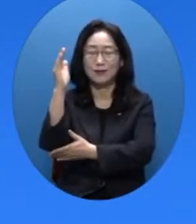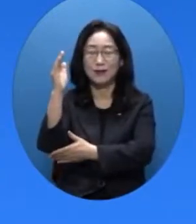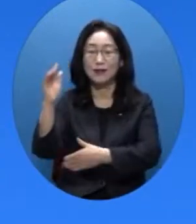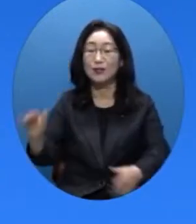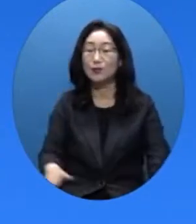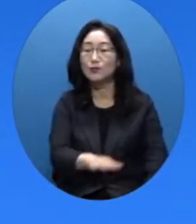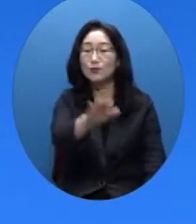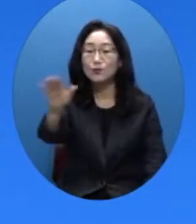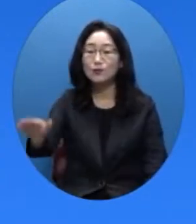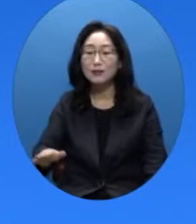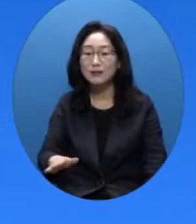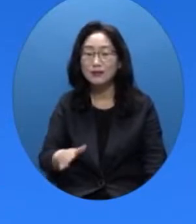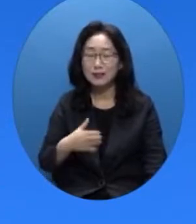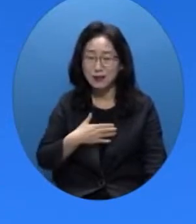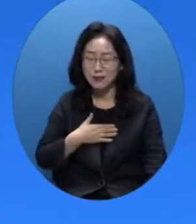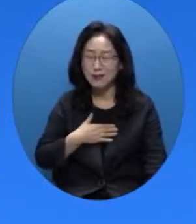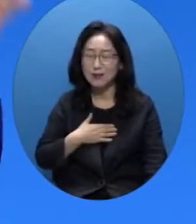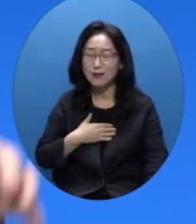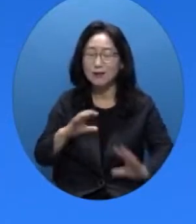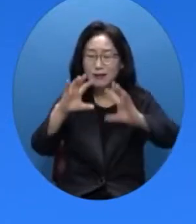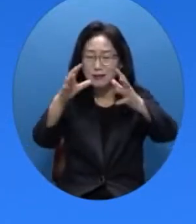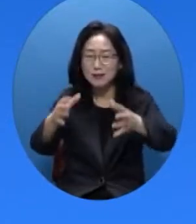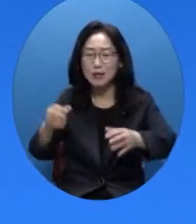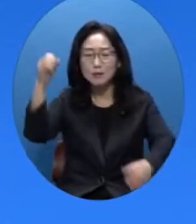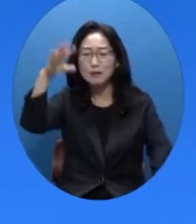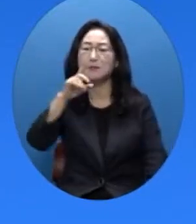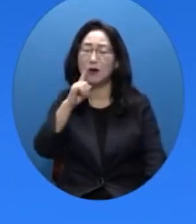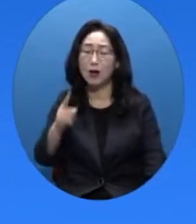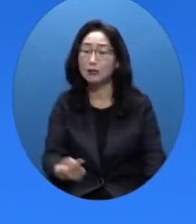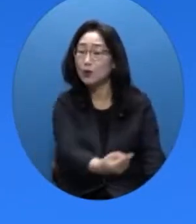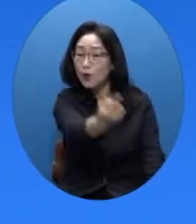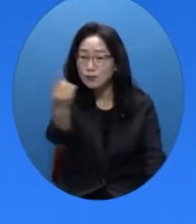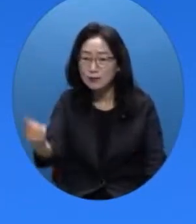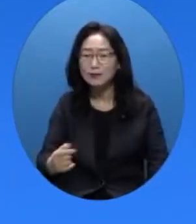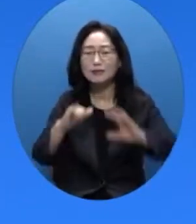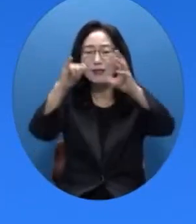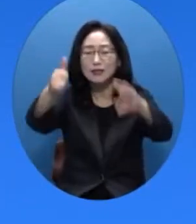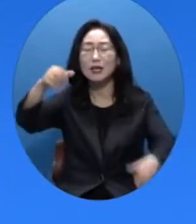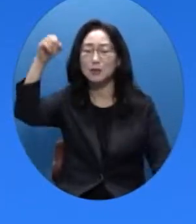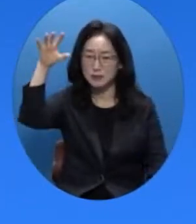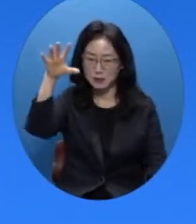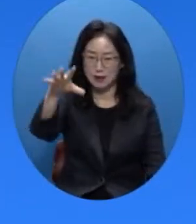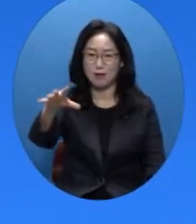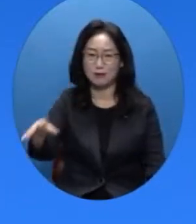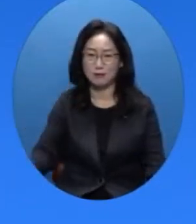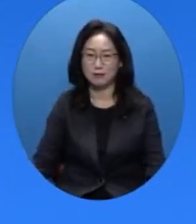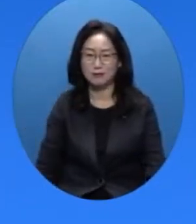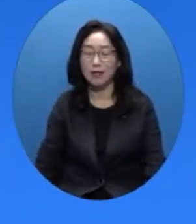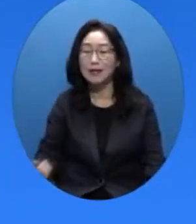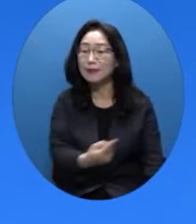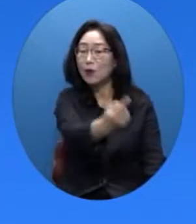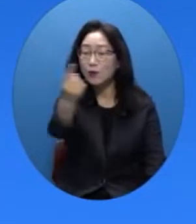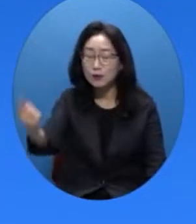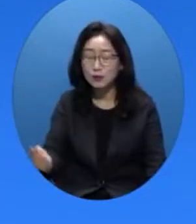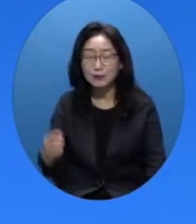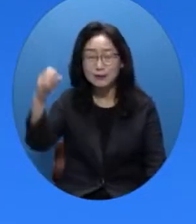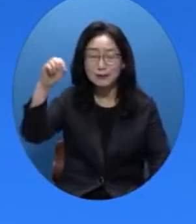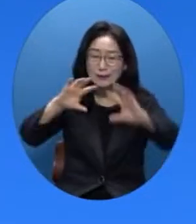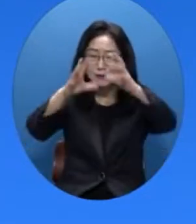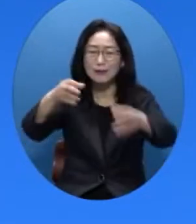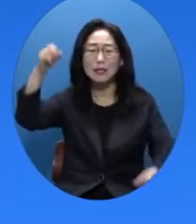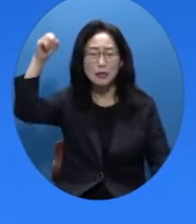우리가 세상의 빛이라고 말씀하셨습니다 너희는 세상의 빛이라 노인은 세상의